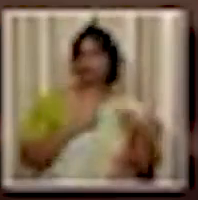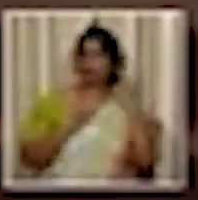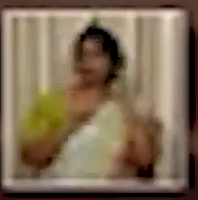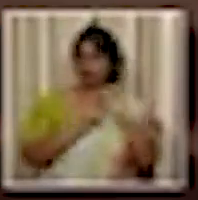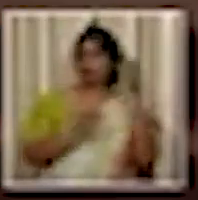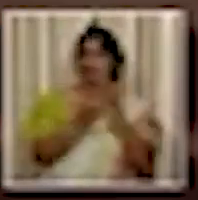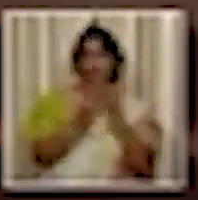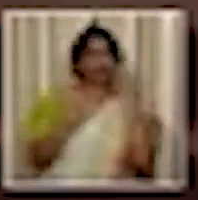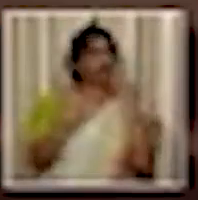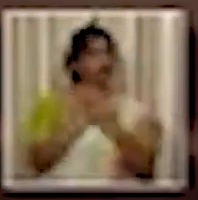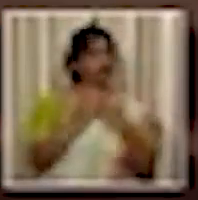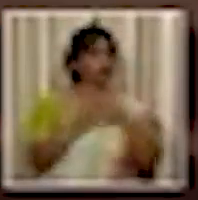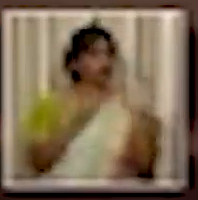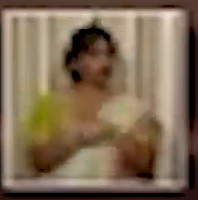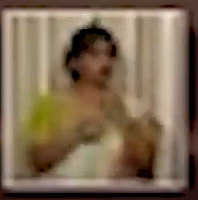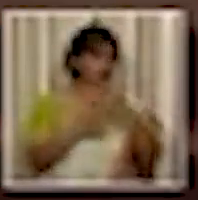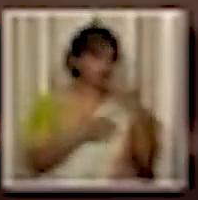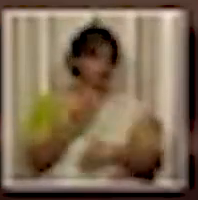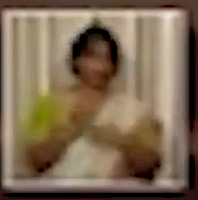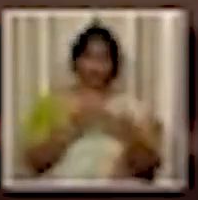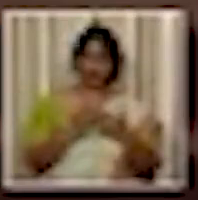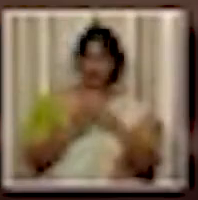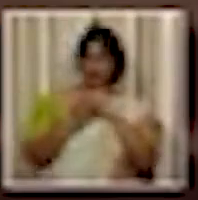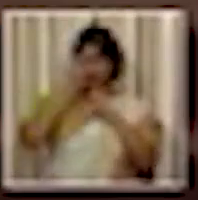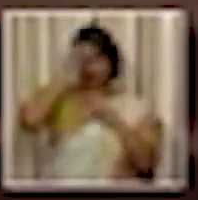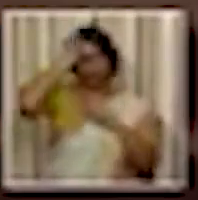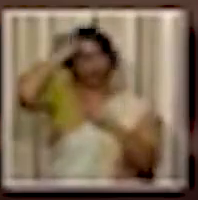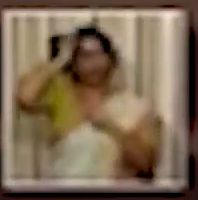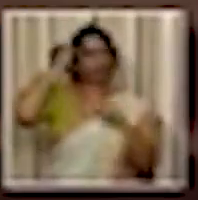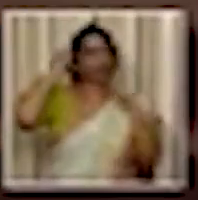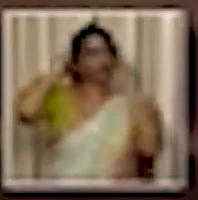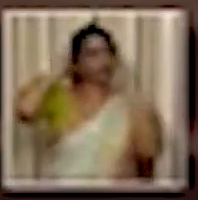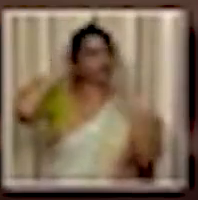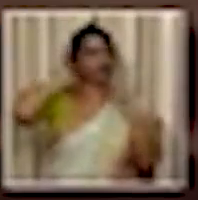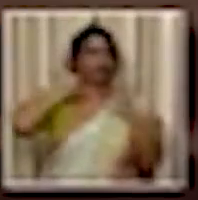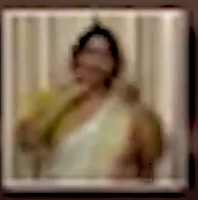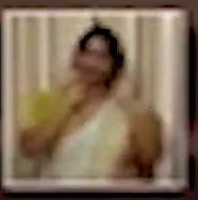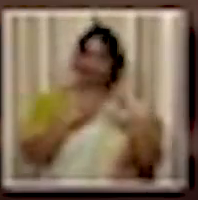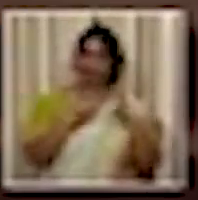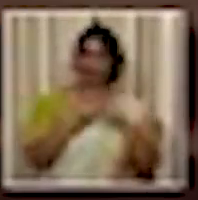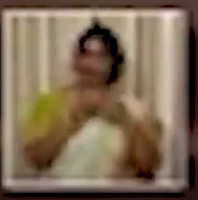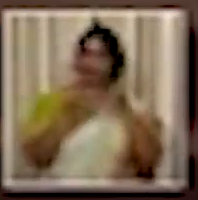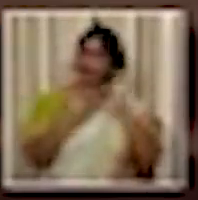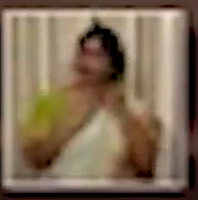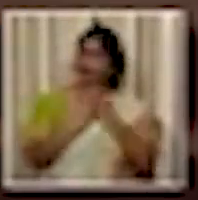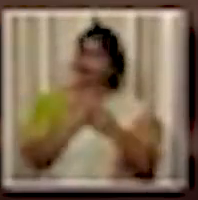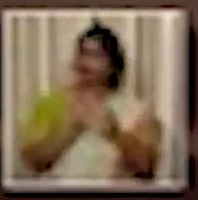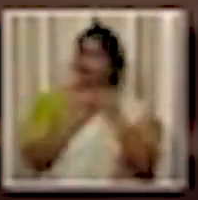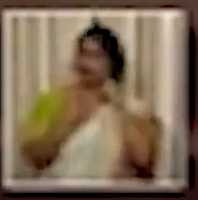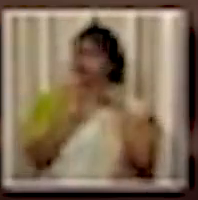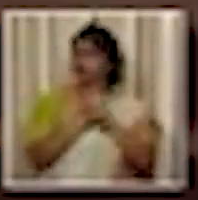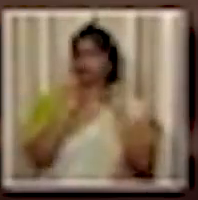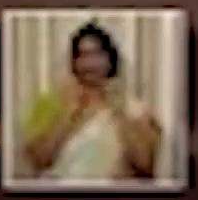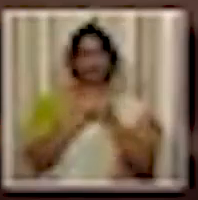සභාගත කරන්න ඒ සම්බන්ධ පූර්ණ වාර්තාව නැත්නම් මේක දිගට කියවන්නේ නැති නිසා මේකත් විධිමත් ලෙස නීත්‍යානුකූලව විනිවිද